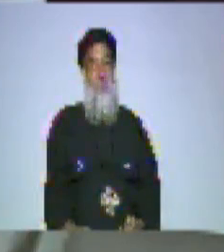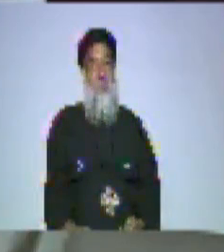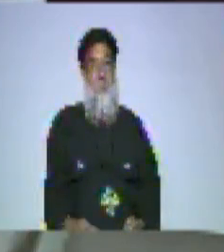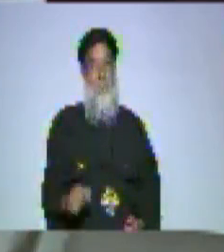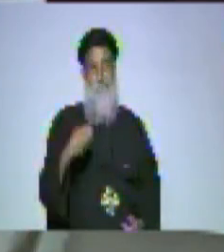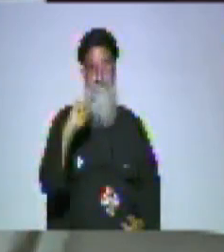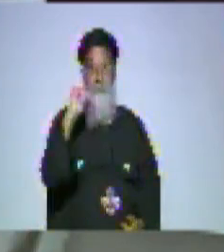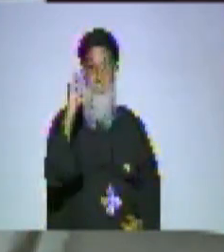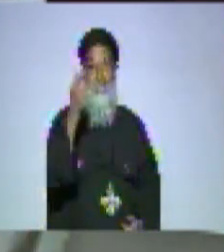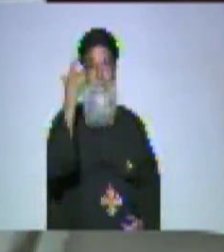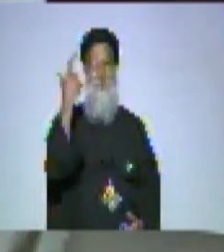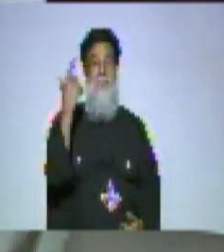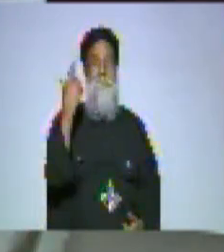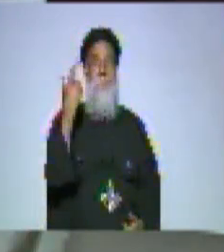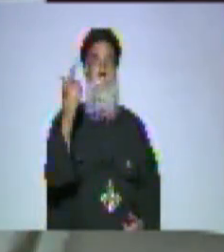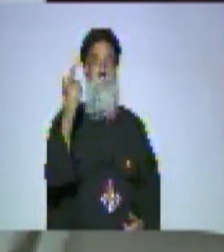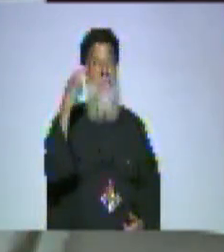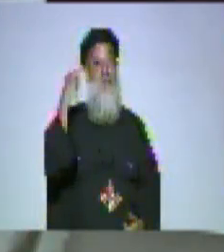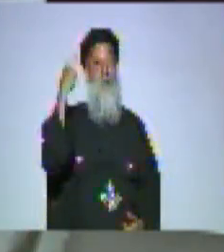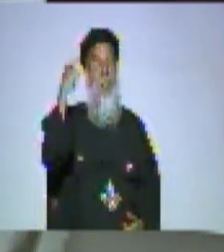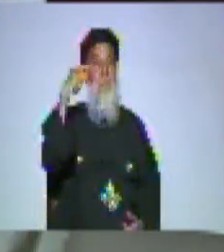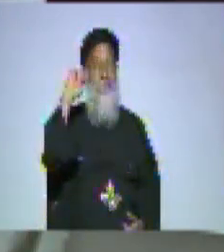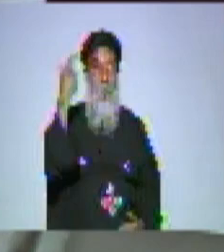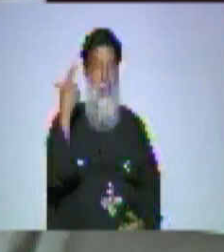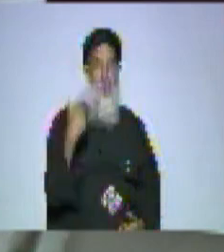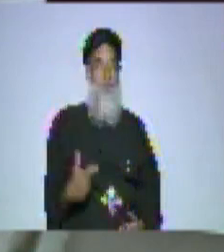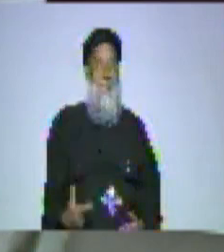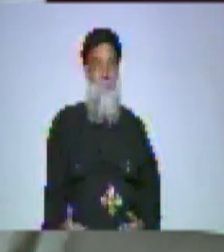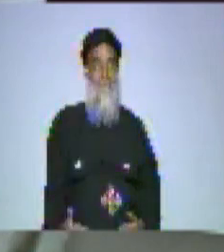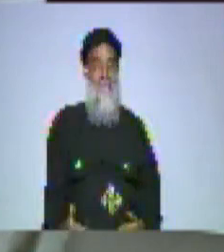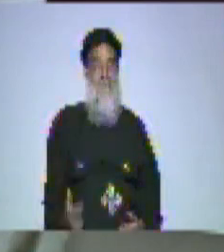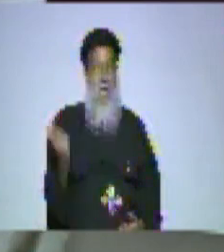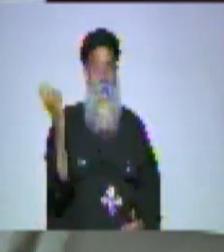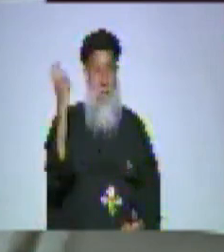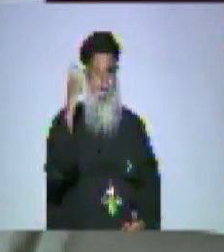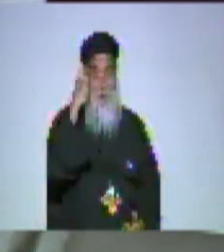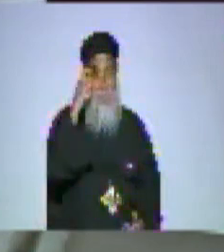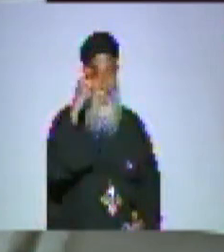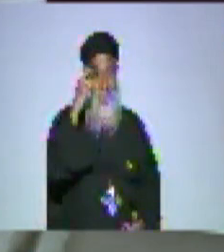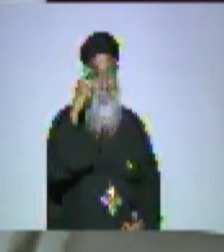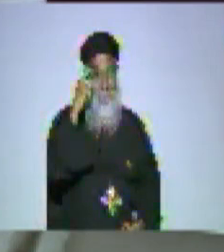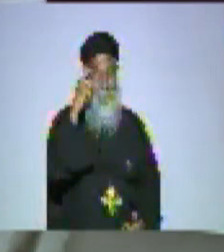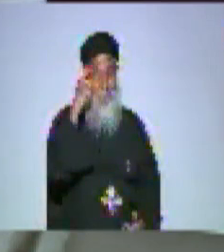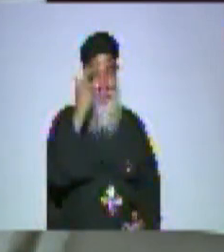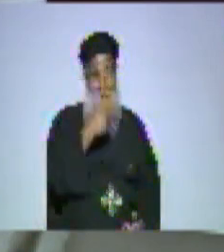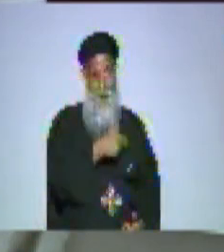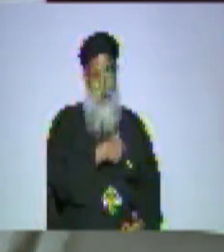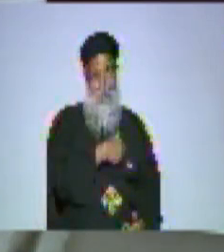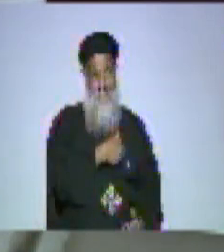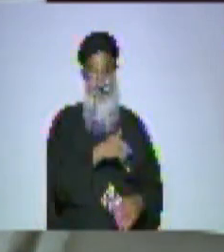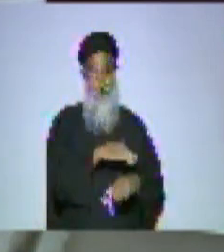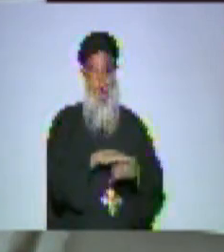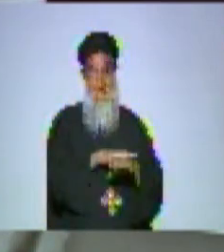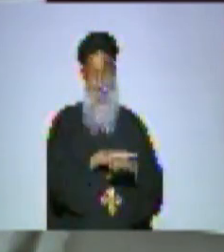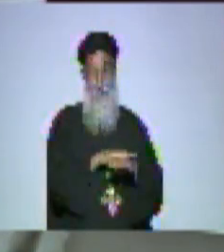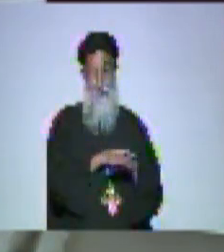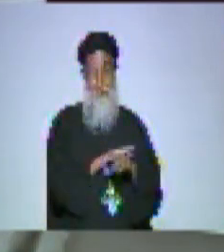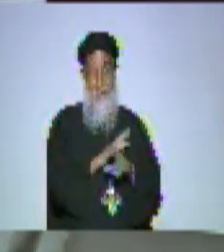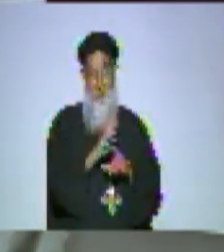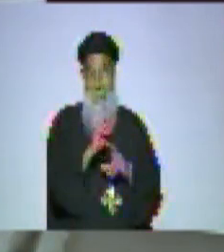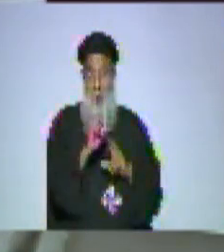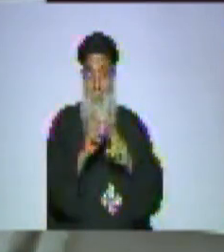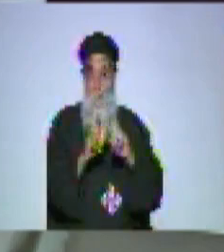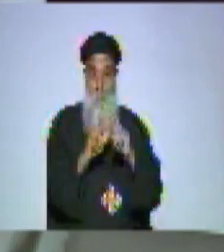سريع البديهه مدرك بيدرس الانسان وهو قاعد قصاده